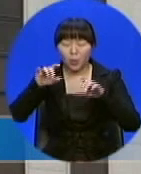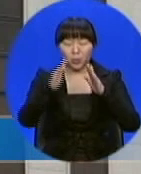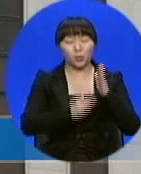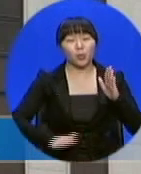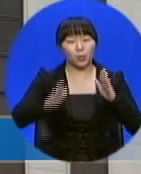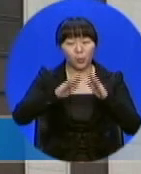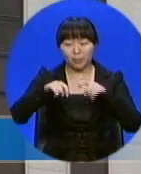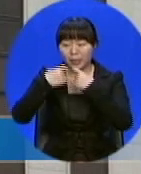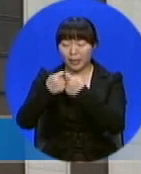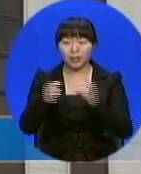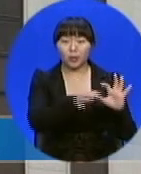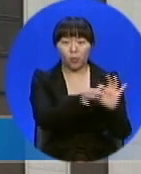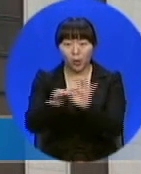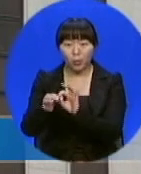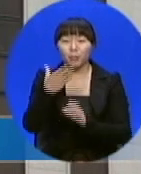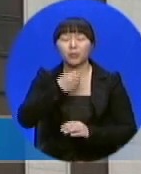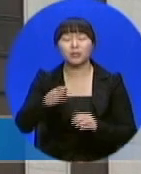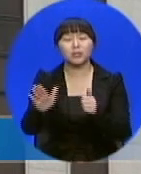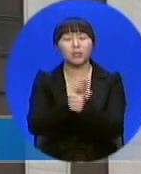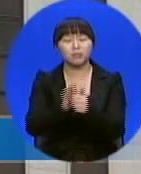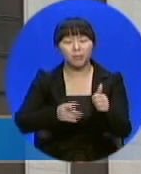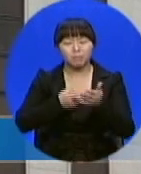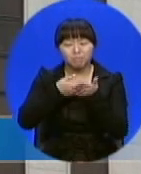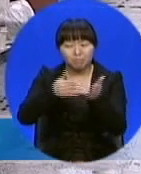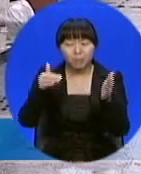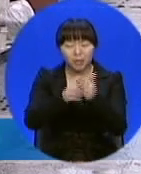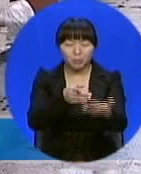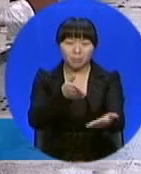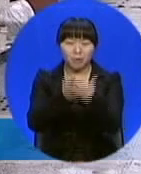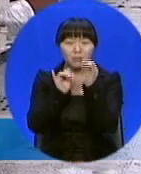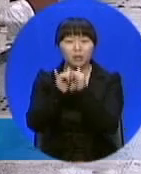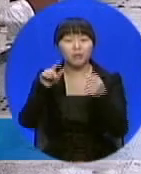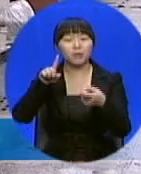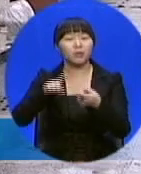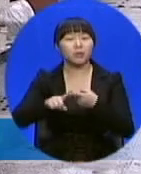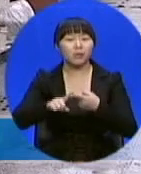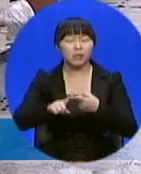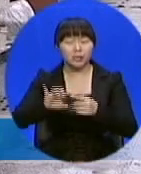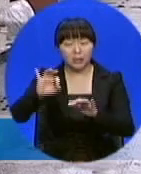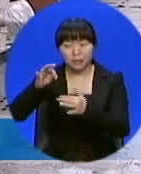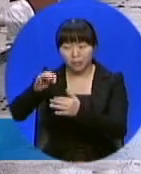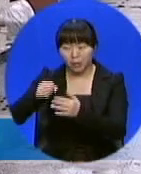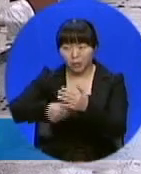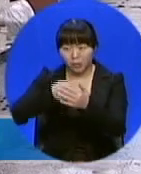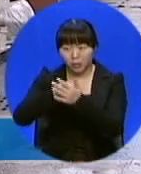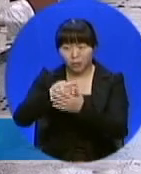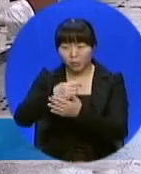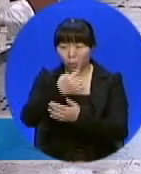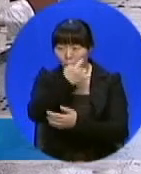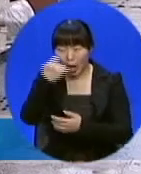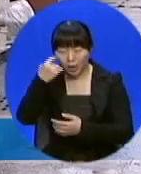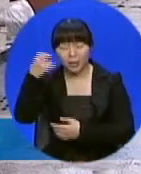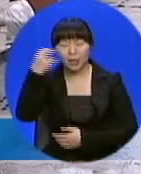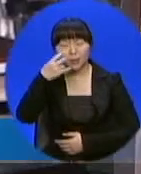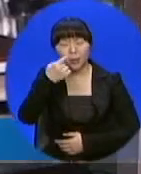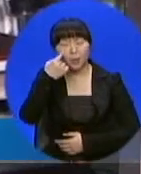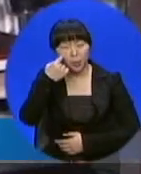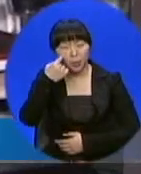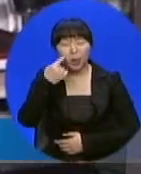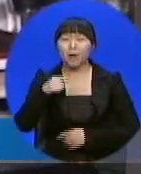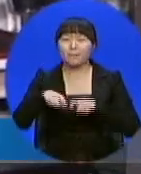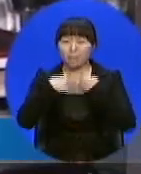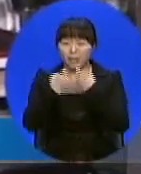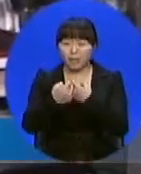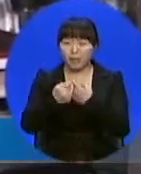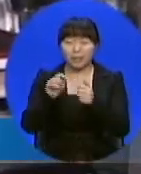자원을 연계하고 복지 서비스를 신청했지만 탈락한 사람에 대해서는 급여 결정이 정확했는지 재검토 후 민간 자원의